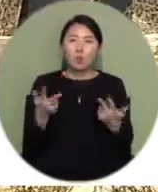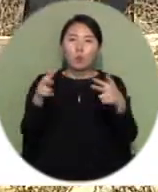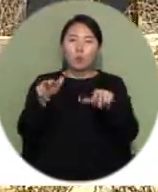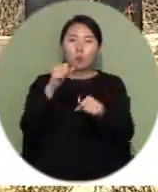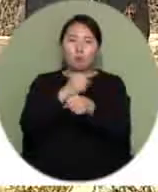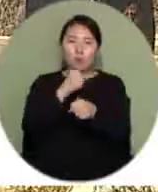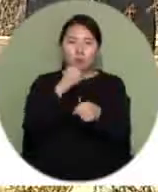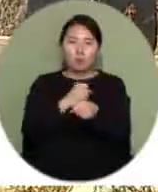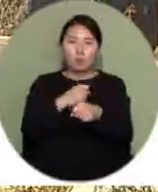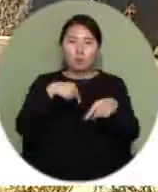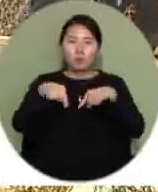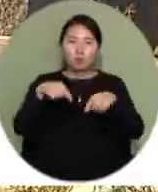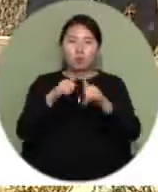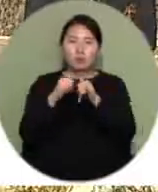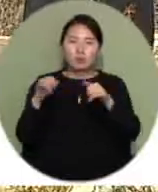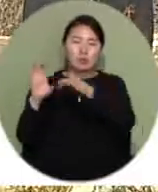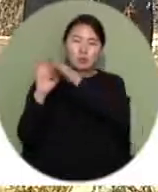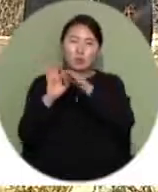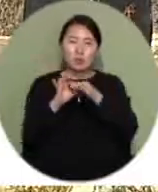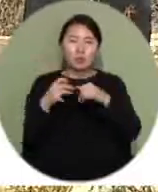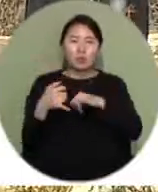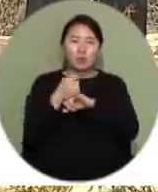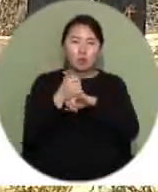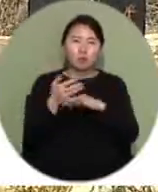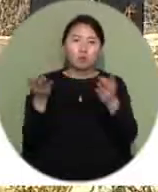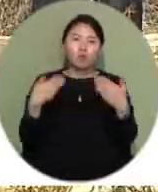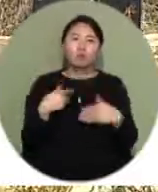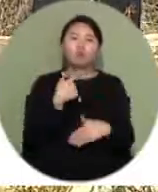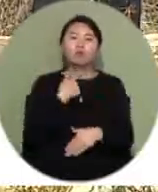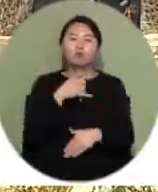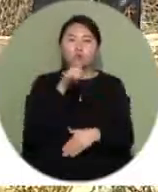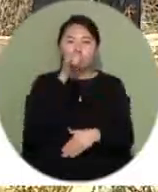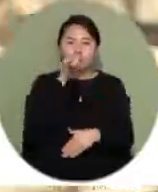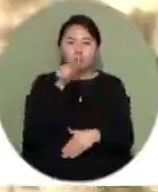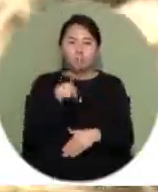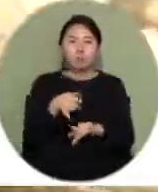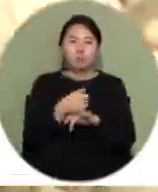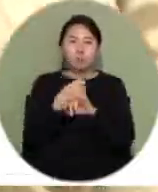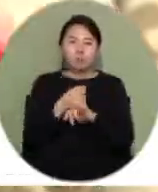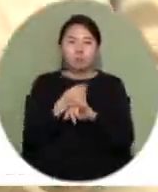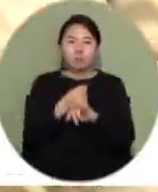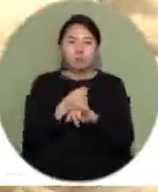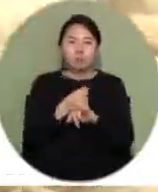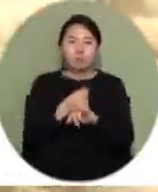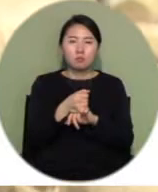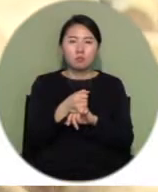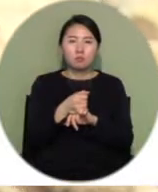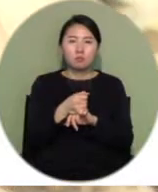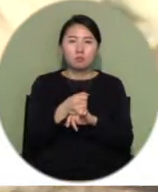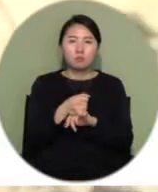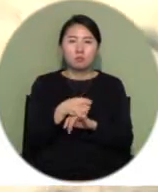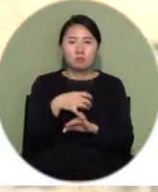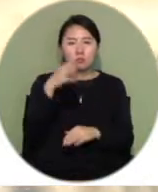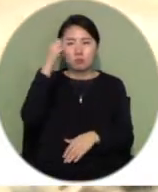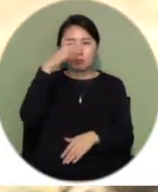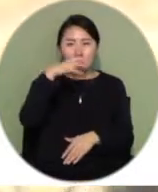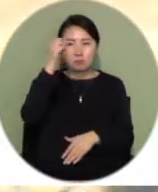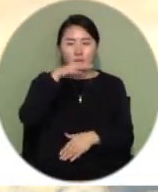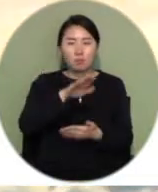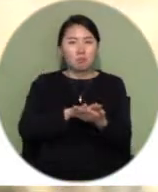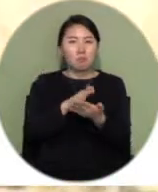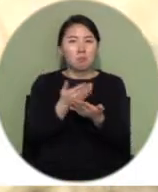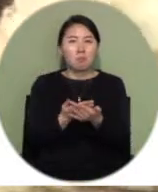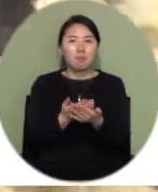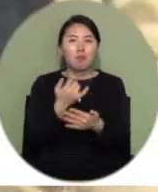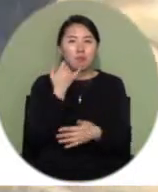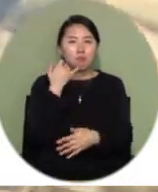만든다고 정치인들이 계속적으로 약속을 했거든요. 네. 그러면 그 약속을 지켜야 되는 거지. 하루 단시일 내에 뭐 이렇게